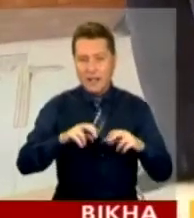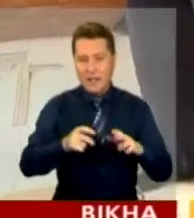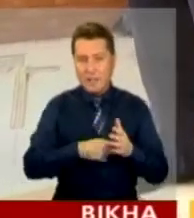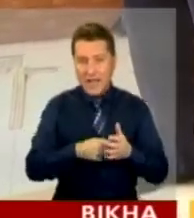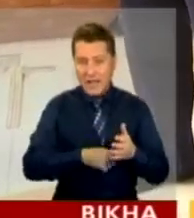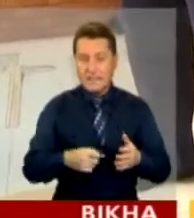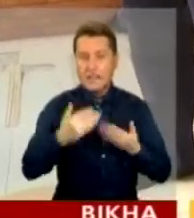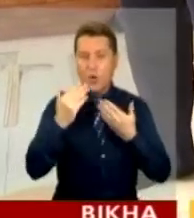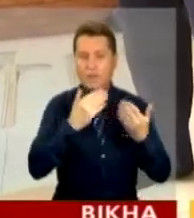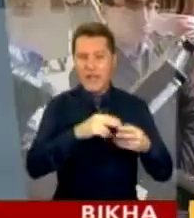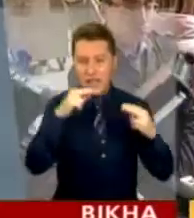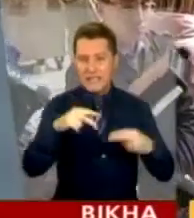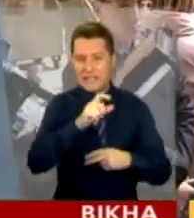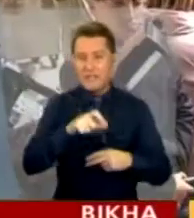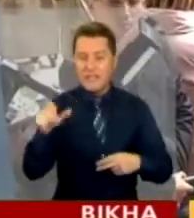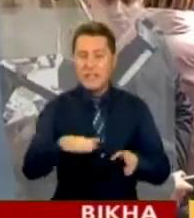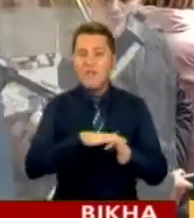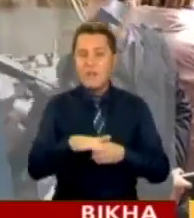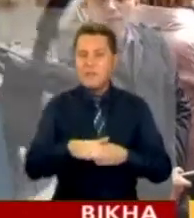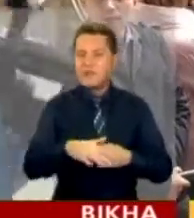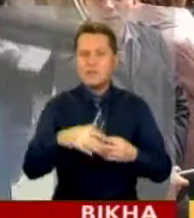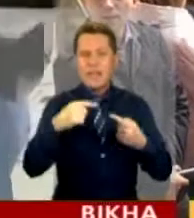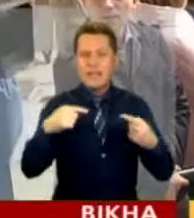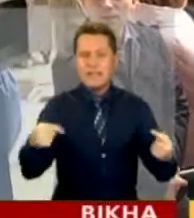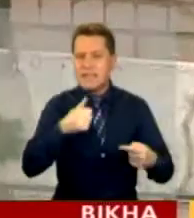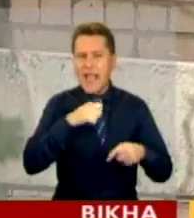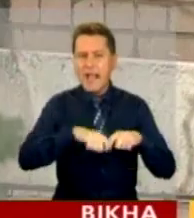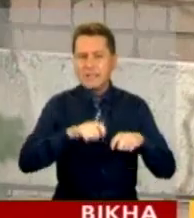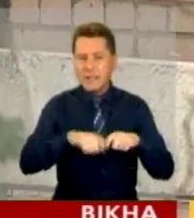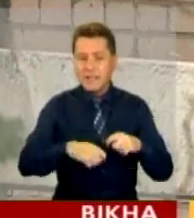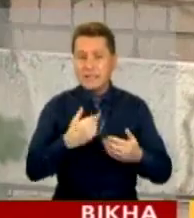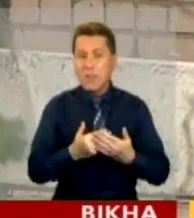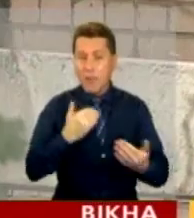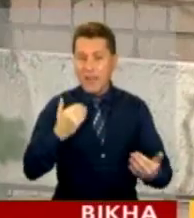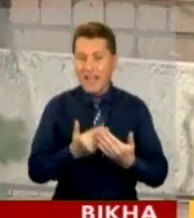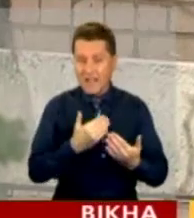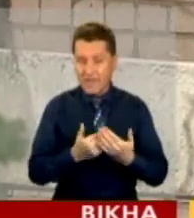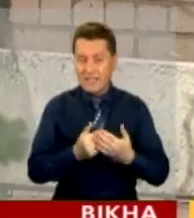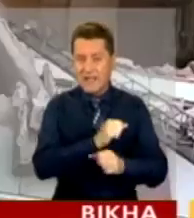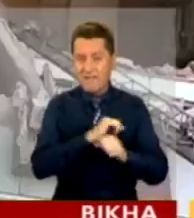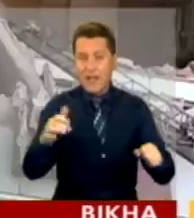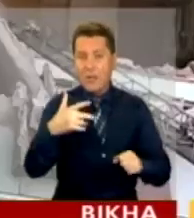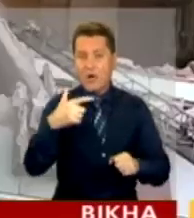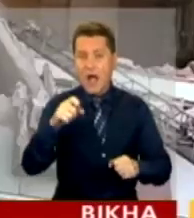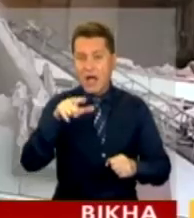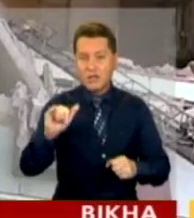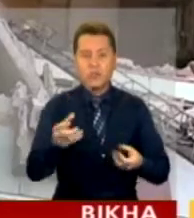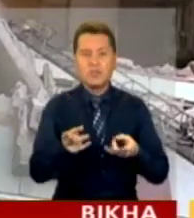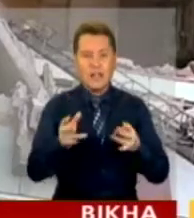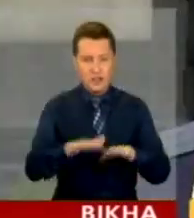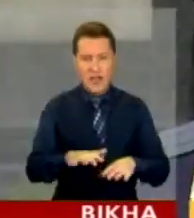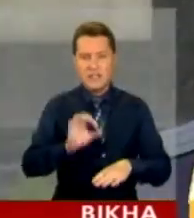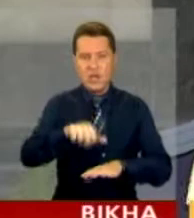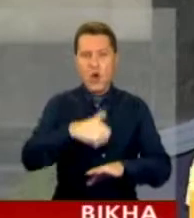зо 200 свідків та виконали зо 50 експертиз. Попередня версія – вибух побутового газу залишається